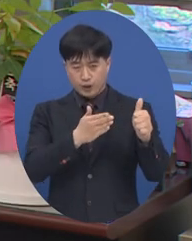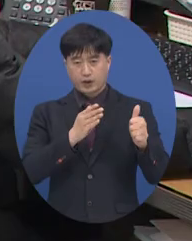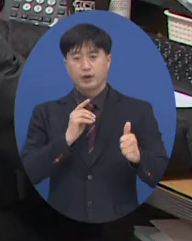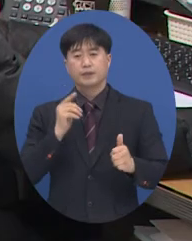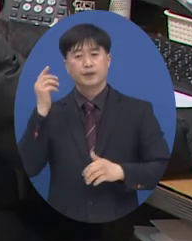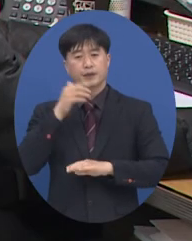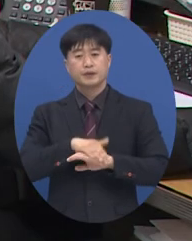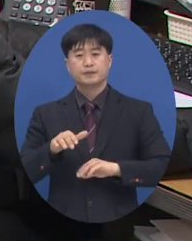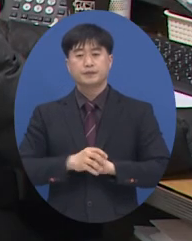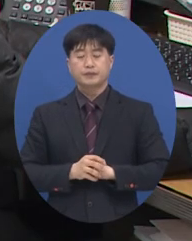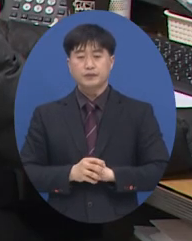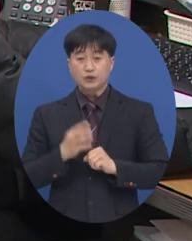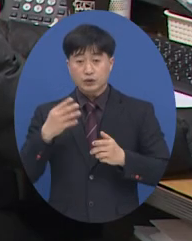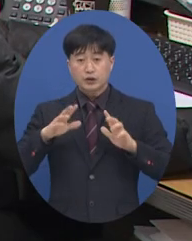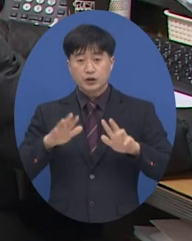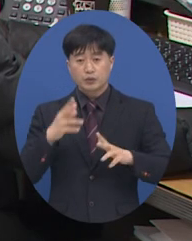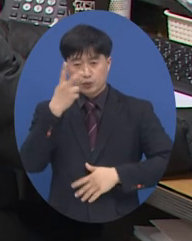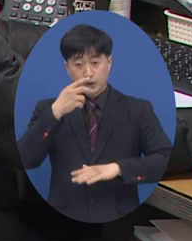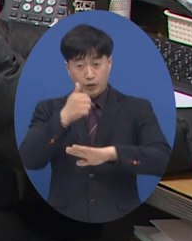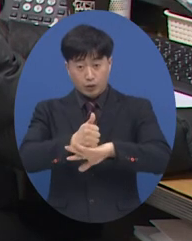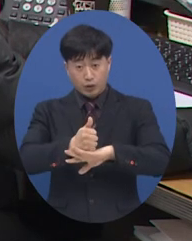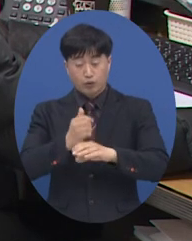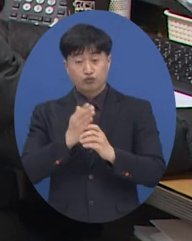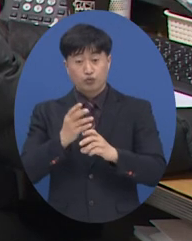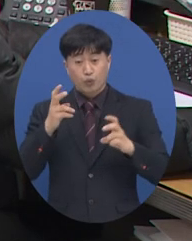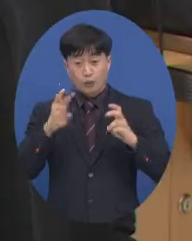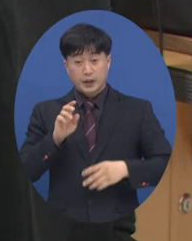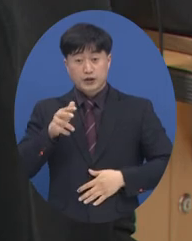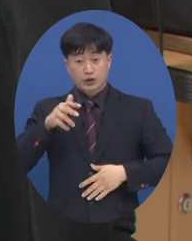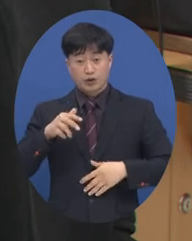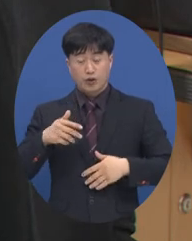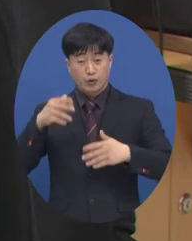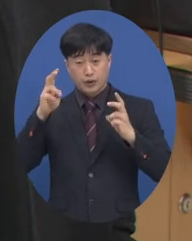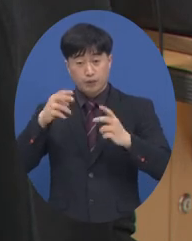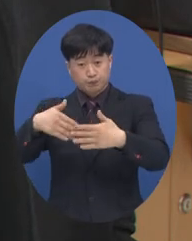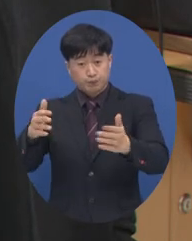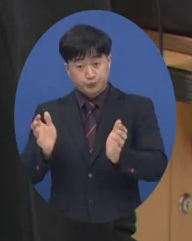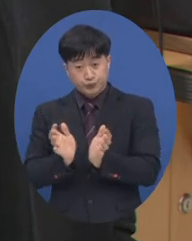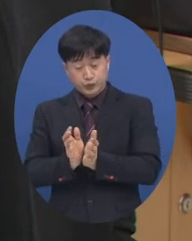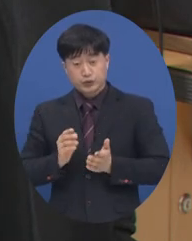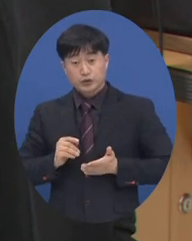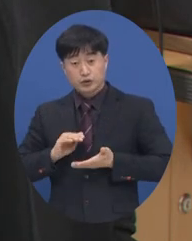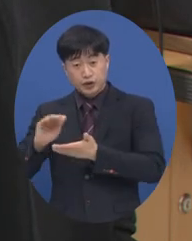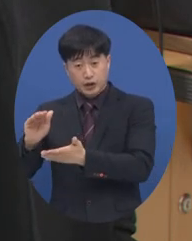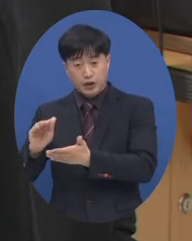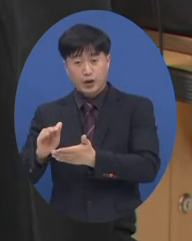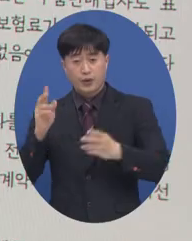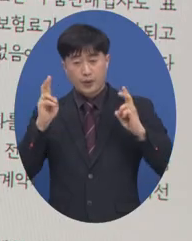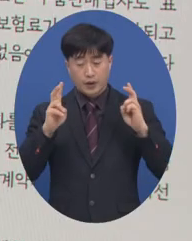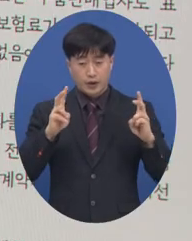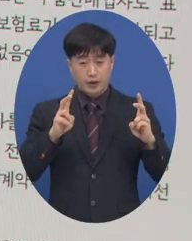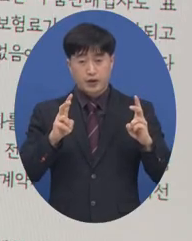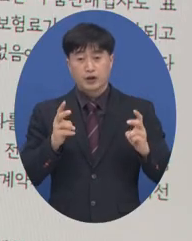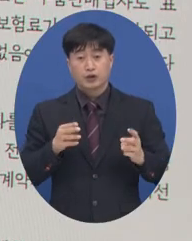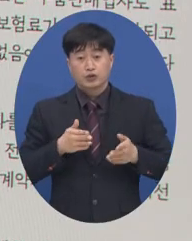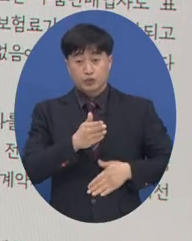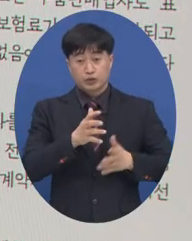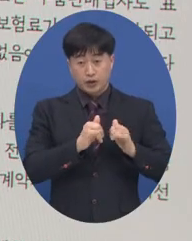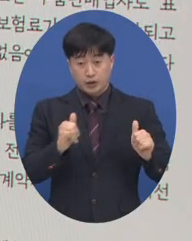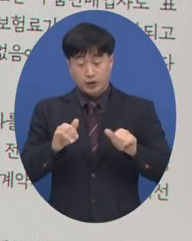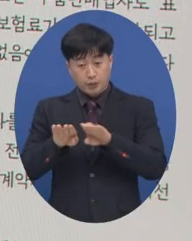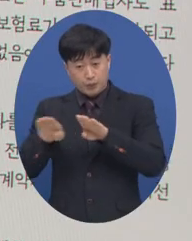하겠습니다 경우 도는 이번 조사결과를 중소 벤처기업의 전달하고 업계 전문가들과 표준 정비 수가 계약서 토익